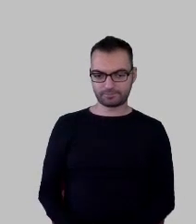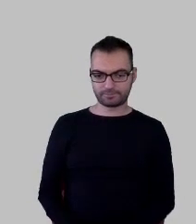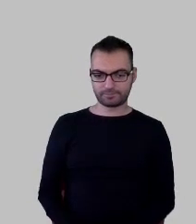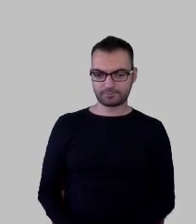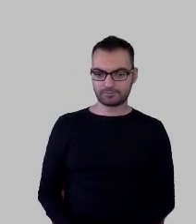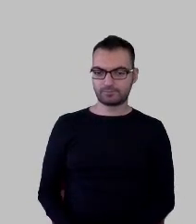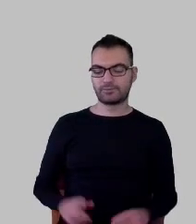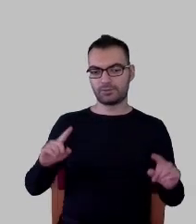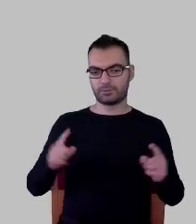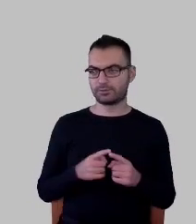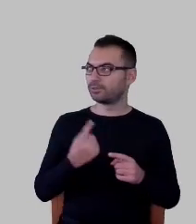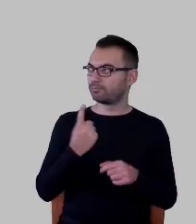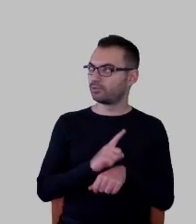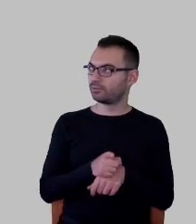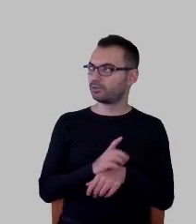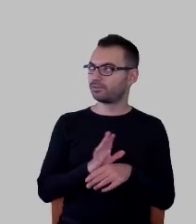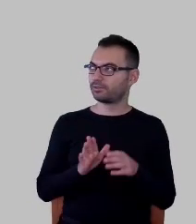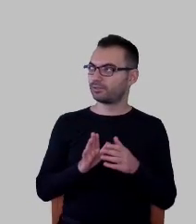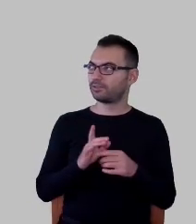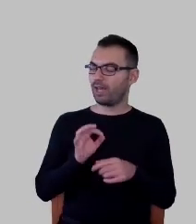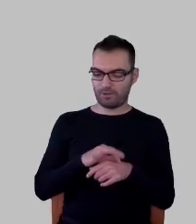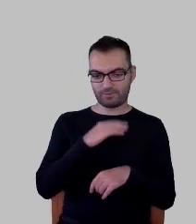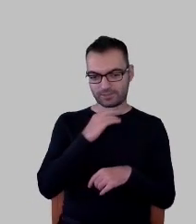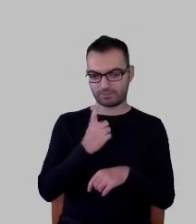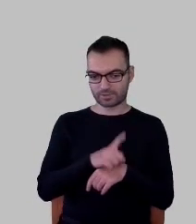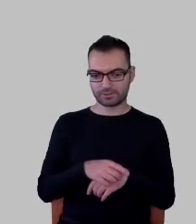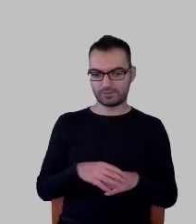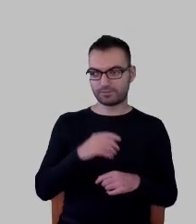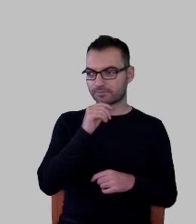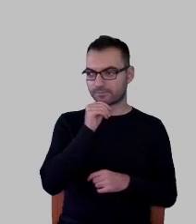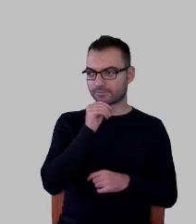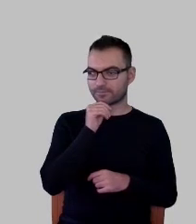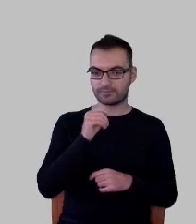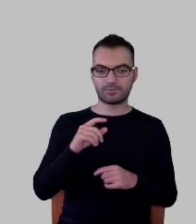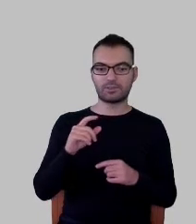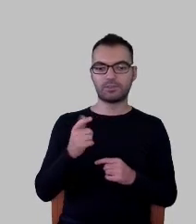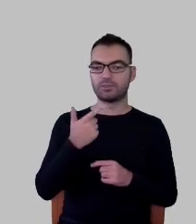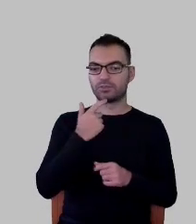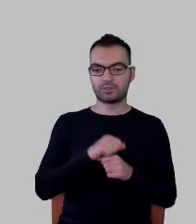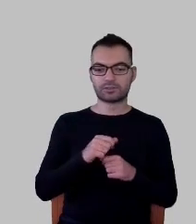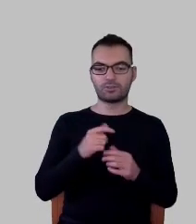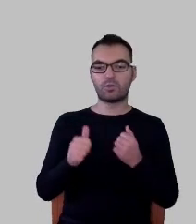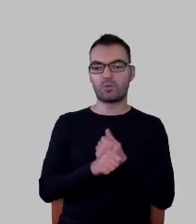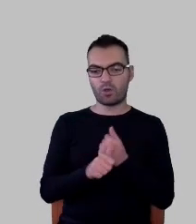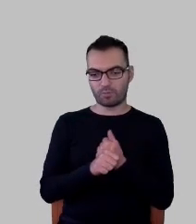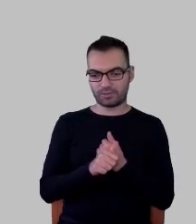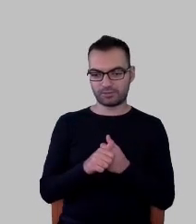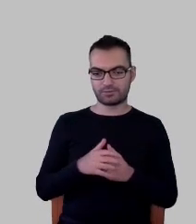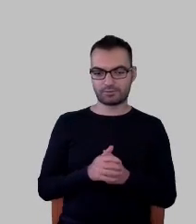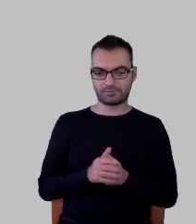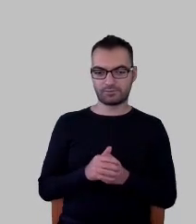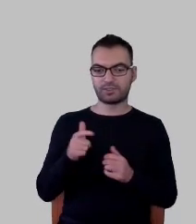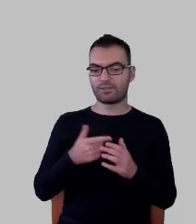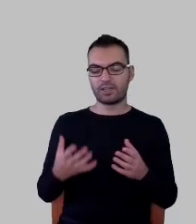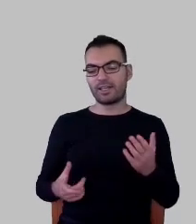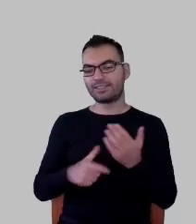Może króciutko, minuta to jest całkiem dużo, żeby odpowiedzieć na te wszystkie pytania. Co się rozumie pod pojęciem dokumentacja, która jest dołączana do